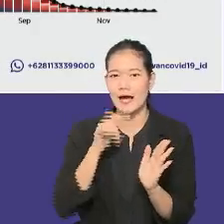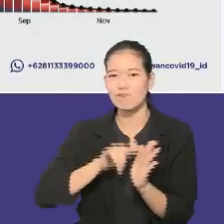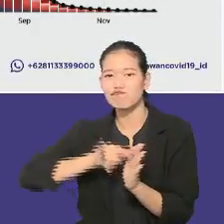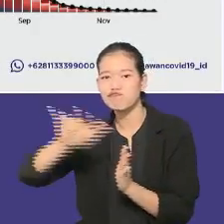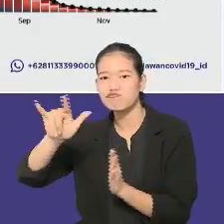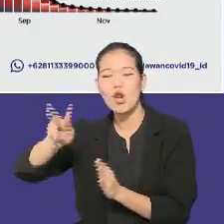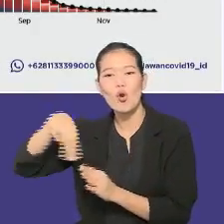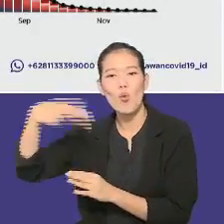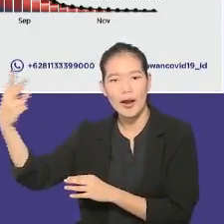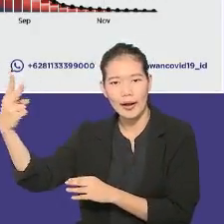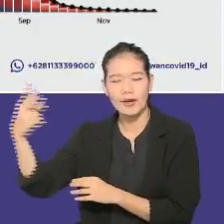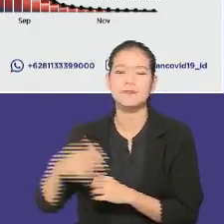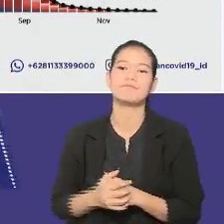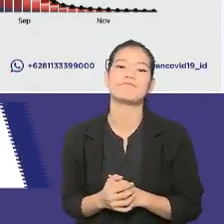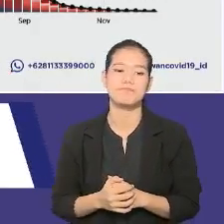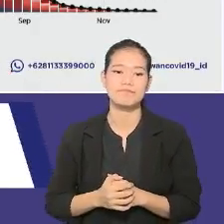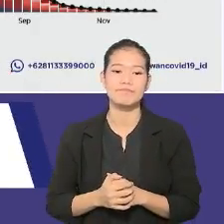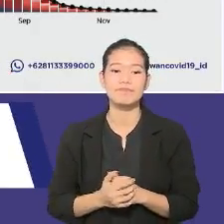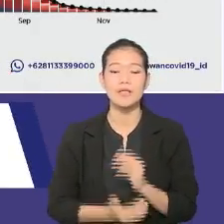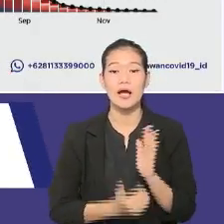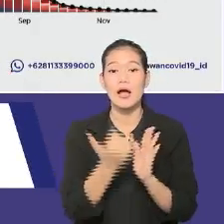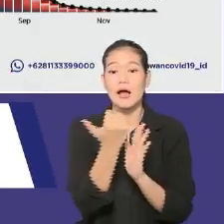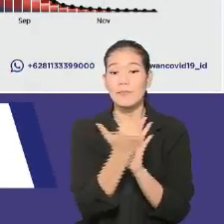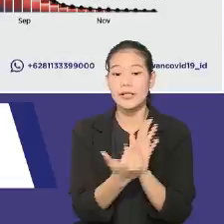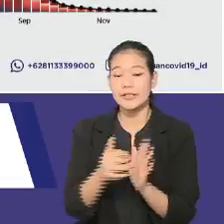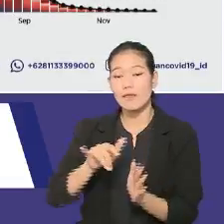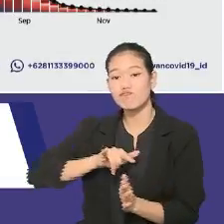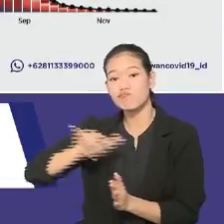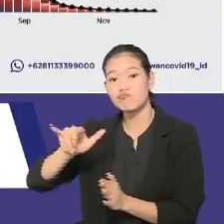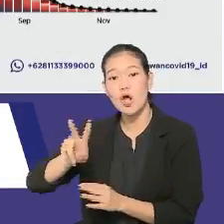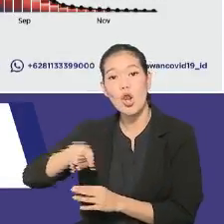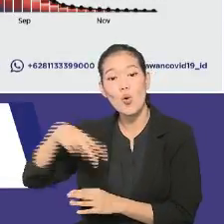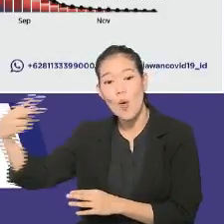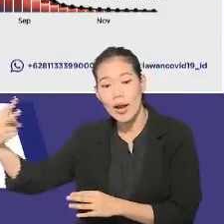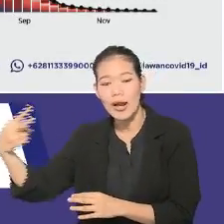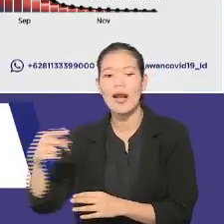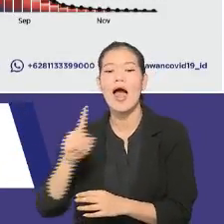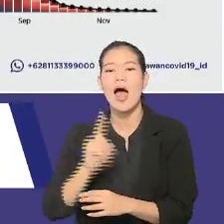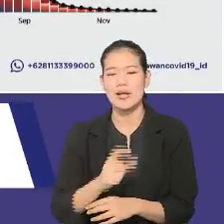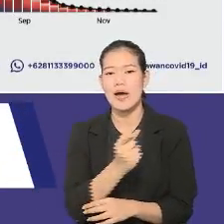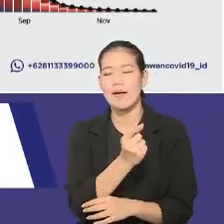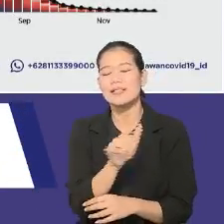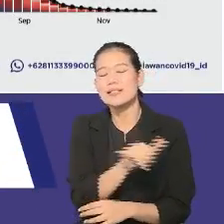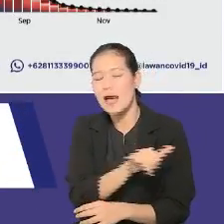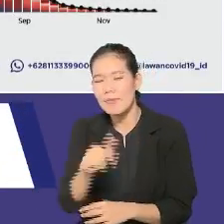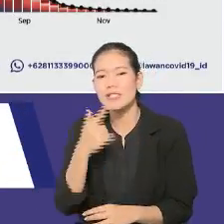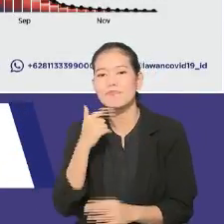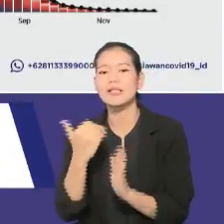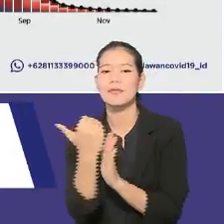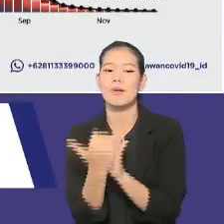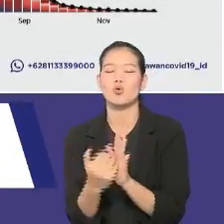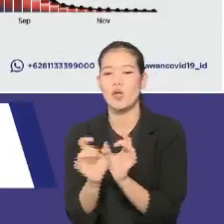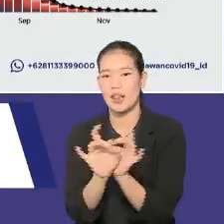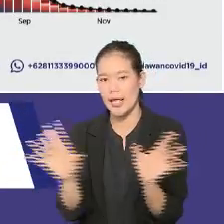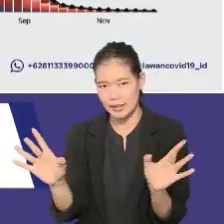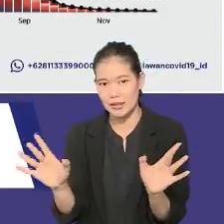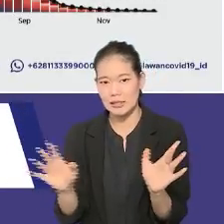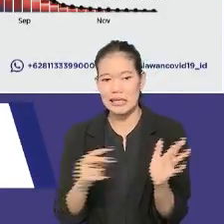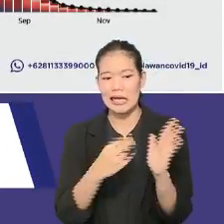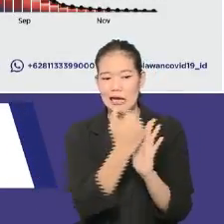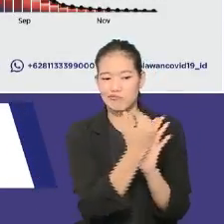internasional. Kebijakan perjalanan internasional seperti kebijakan-kebijakan lainnya tentunya terus